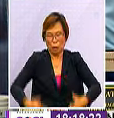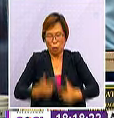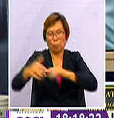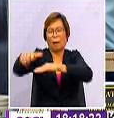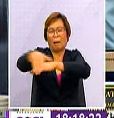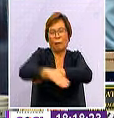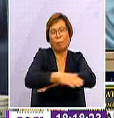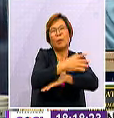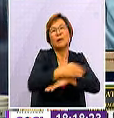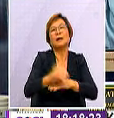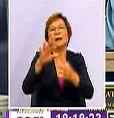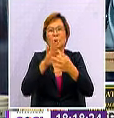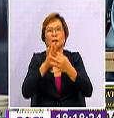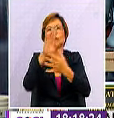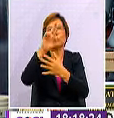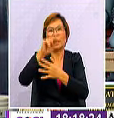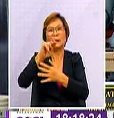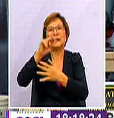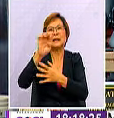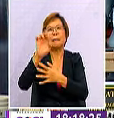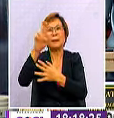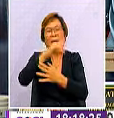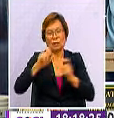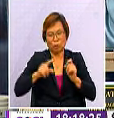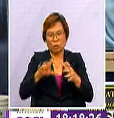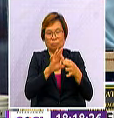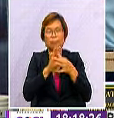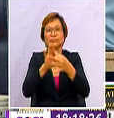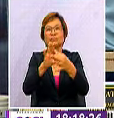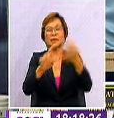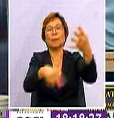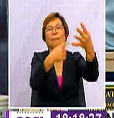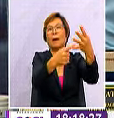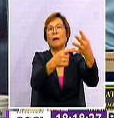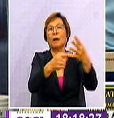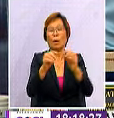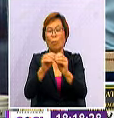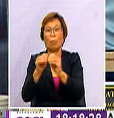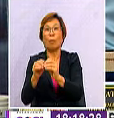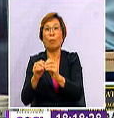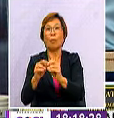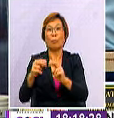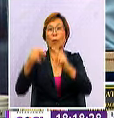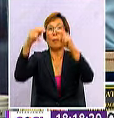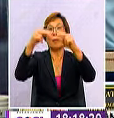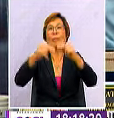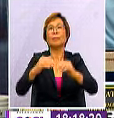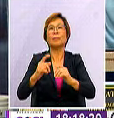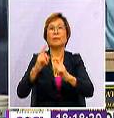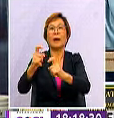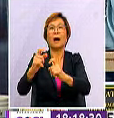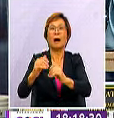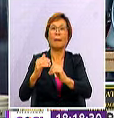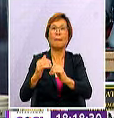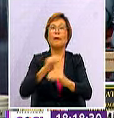kolaborasi pihak UNDP, kerajaan negeri dan sektor swasta. Keempat, meningkatkan peruntukan di bawah pemberian tahap